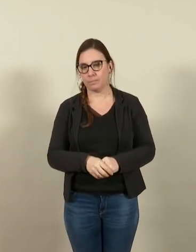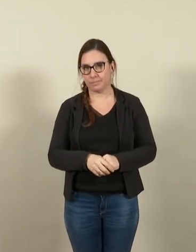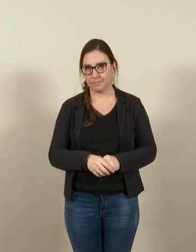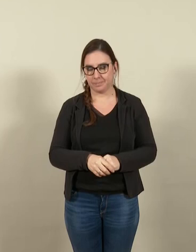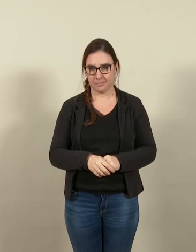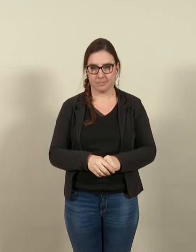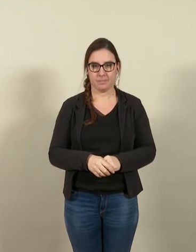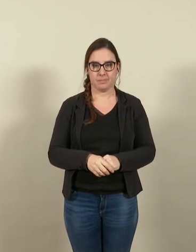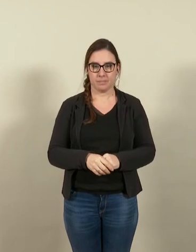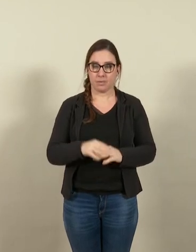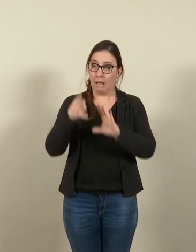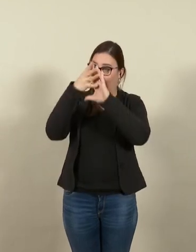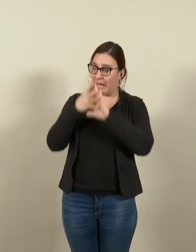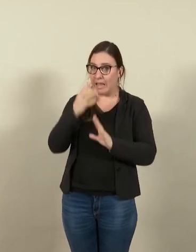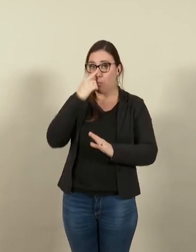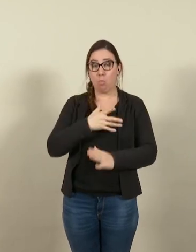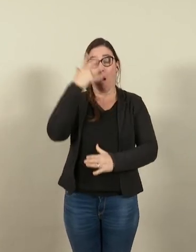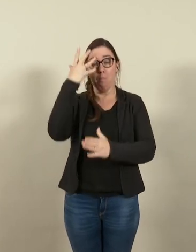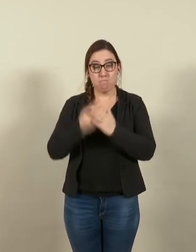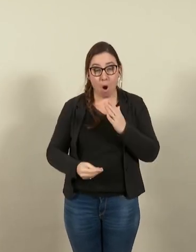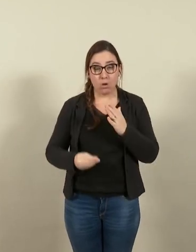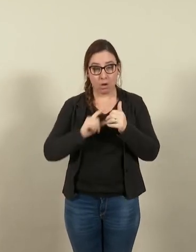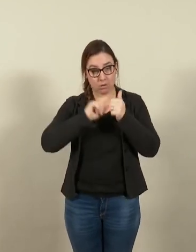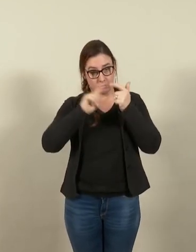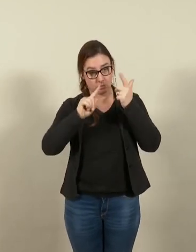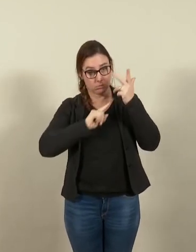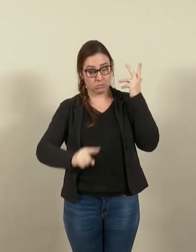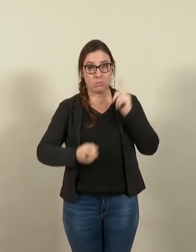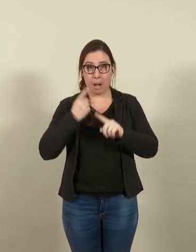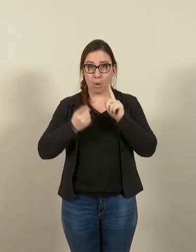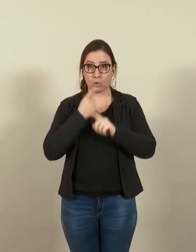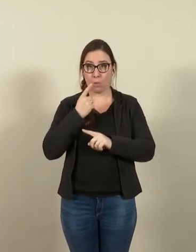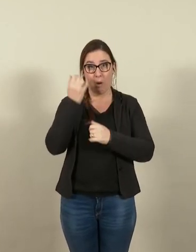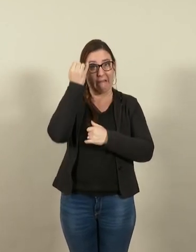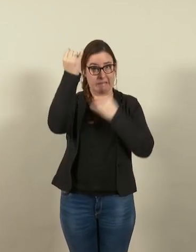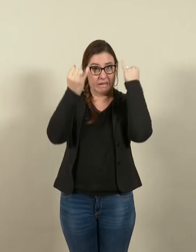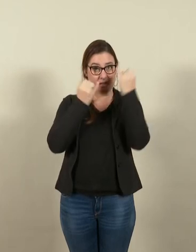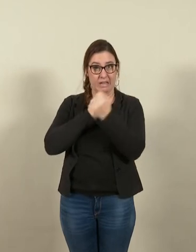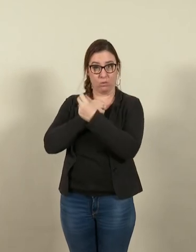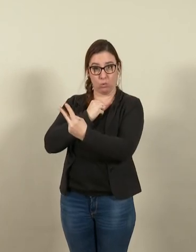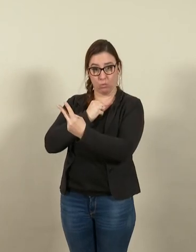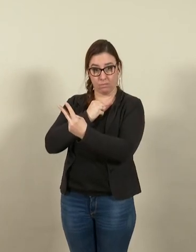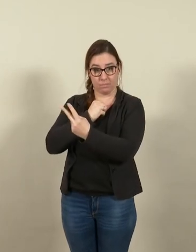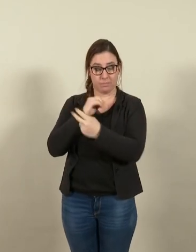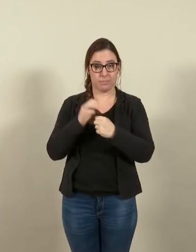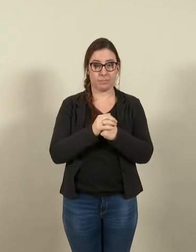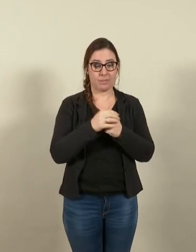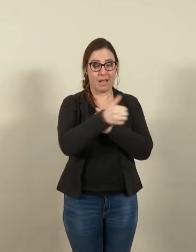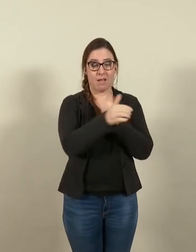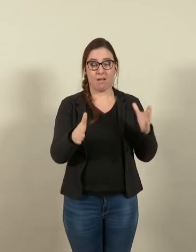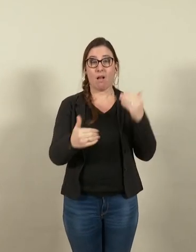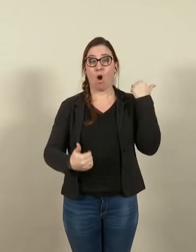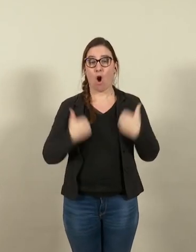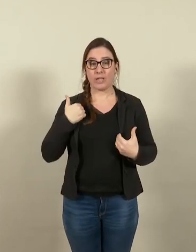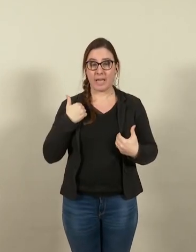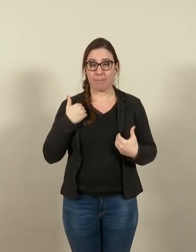qu'il y a des grands absents dans vos critères et dans les grands absents je vous en suggérerai de c'est une catégorie handicap